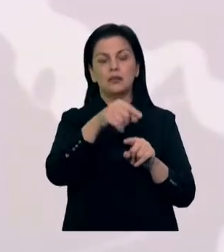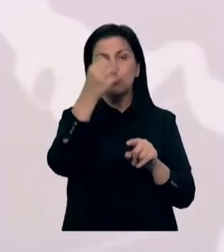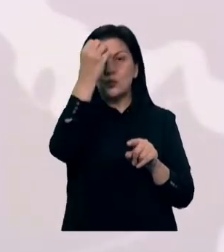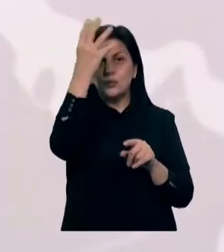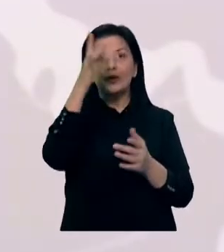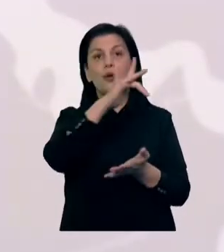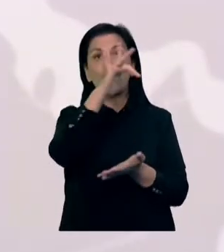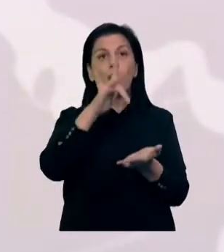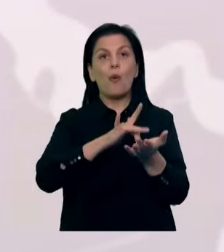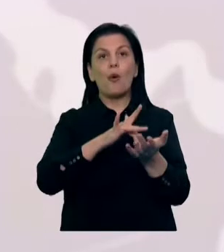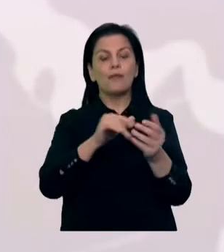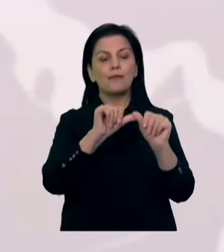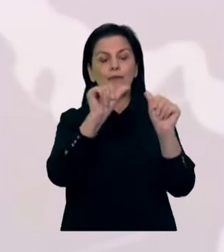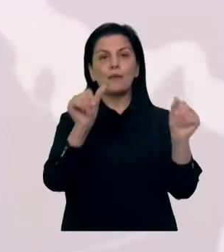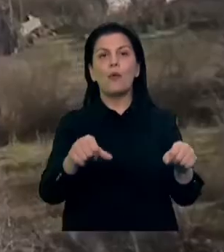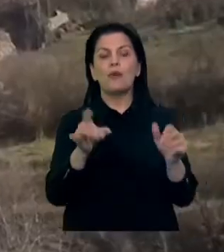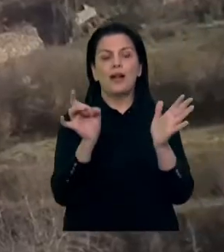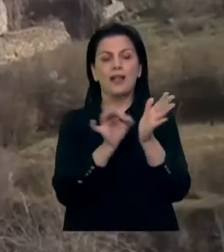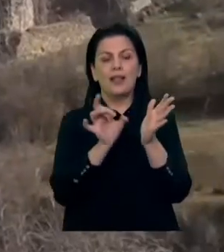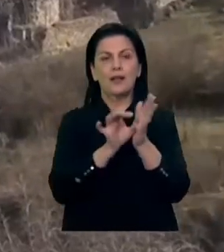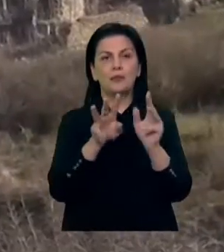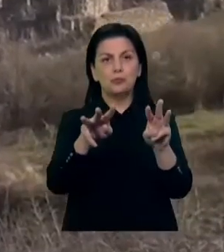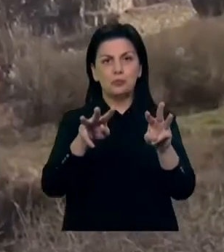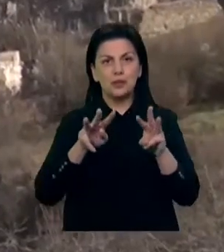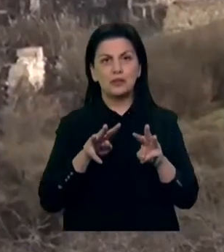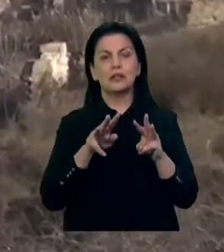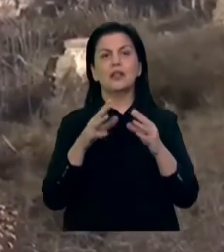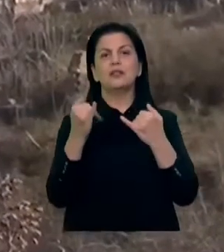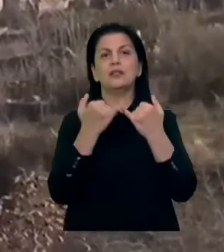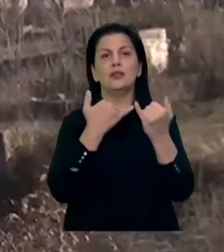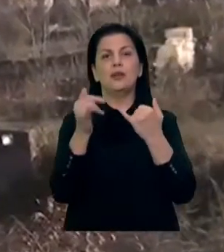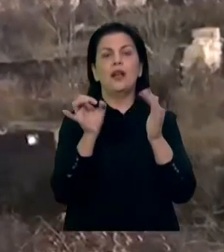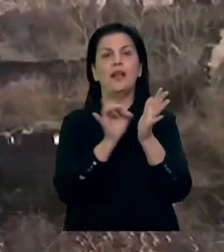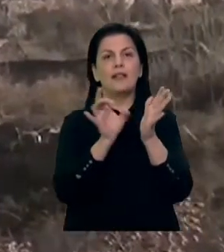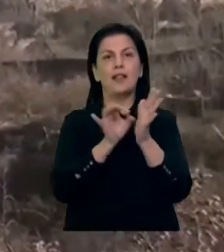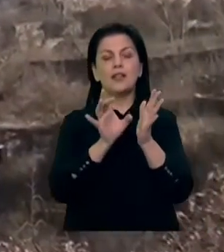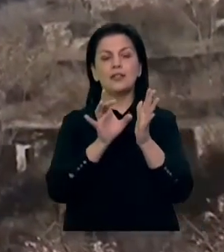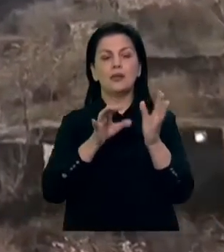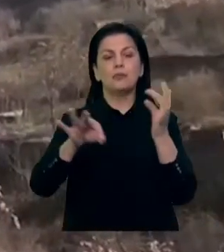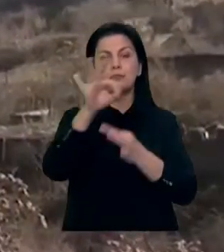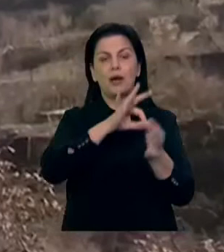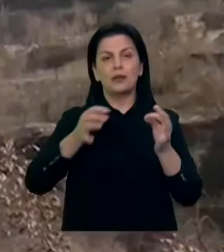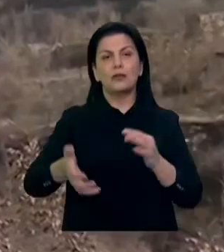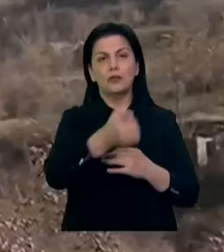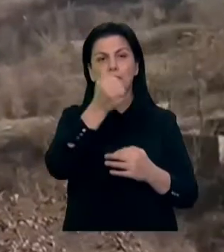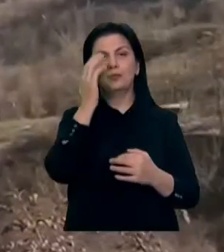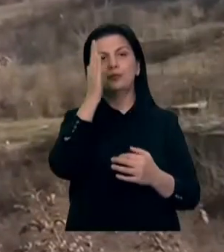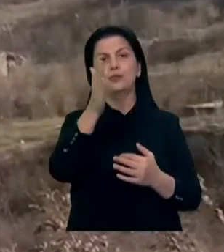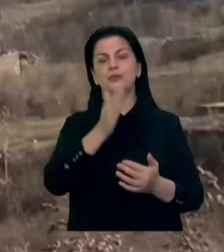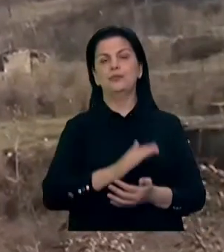şəhər modelinin qurulmasına, Energetika Nazirliyimiz isə yaşıl enerjinin tətbiqinə dəstək verəcək. Statın sonu.